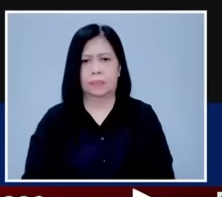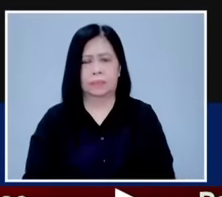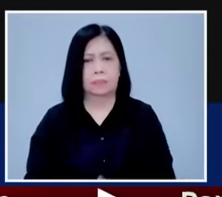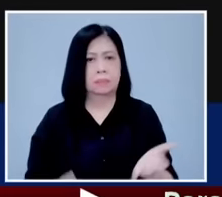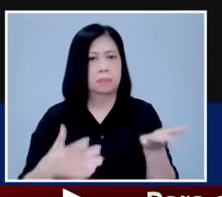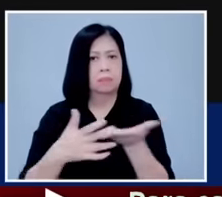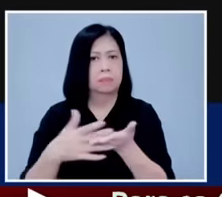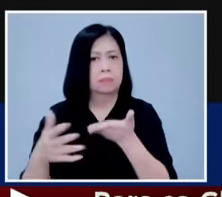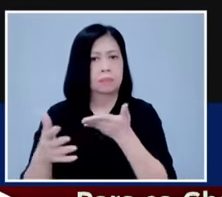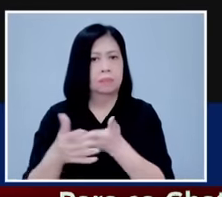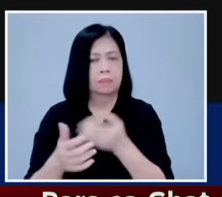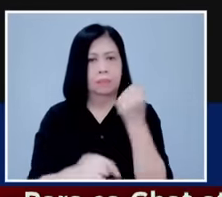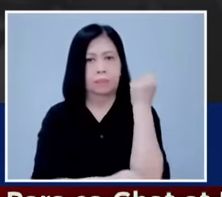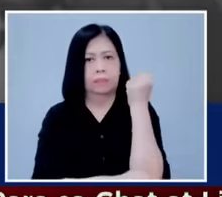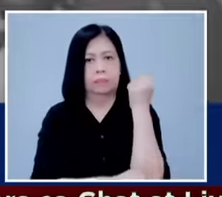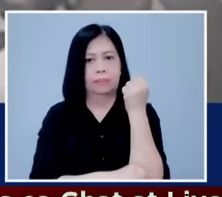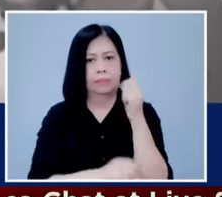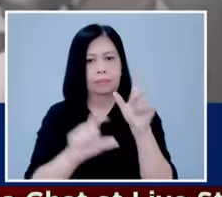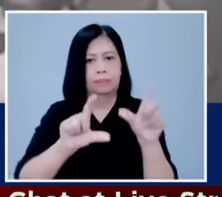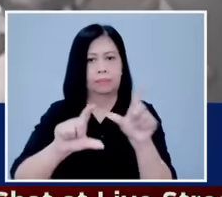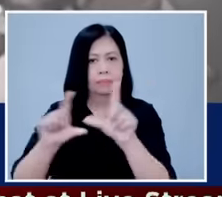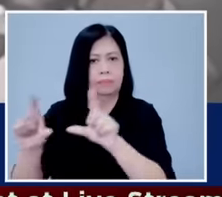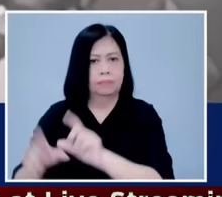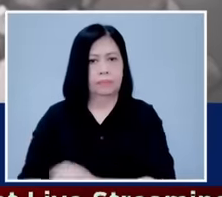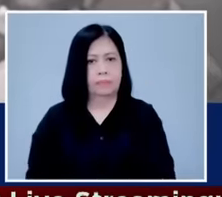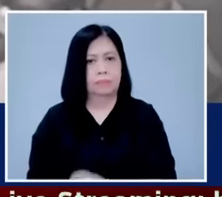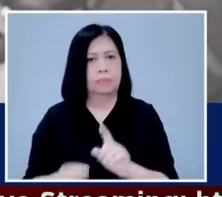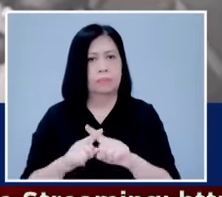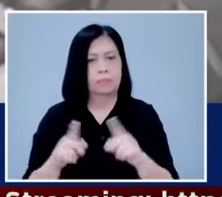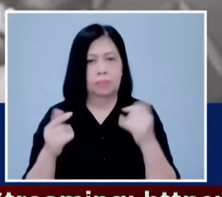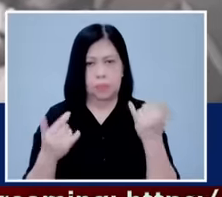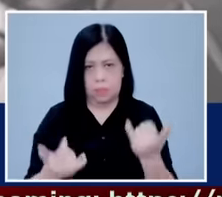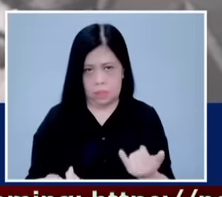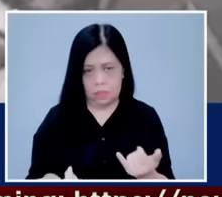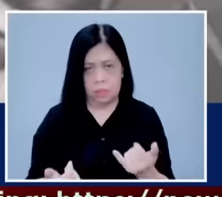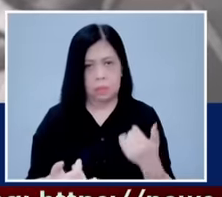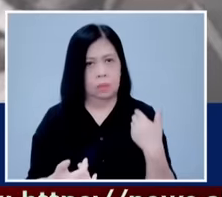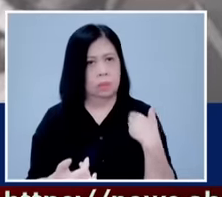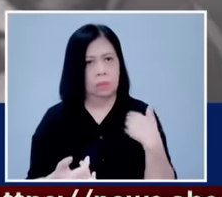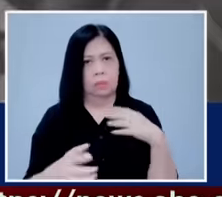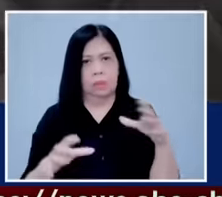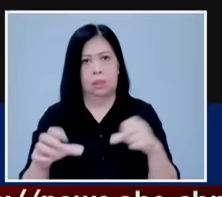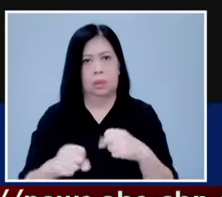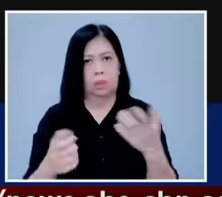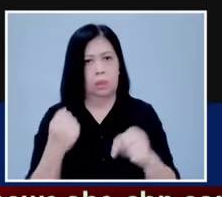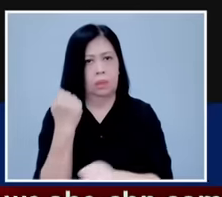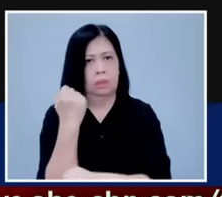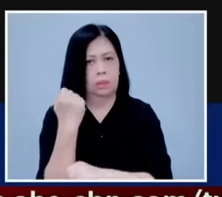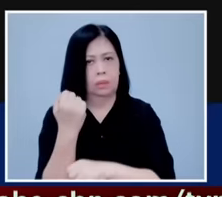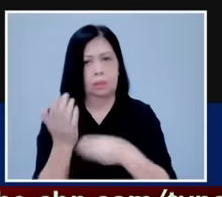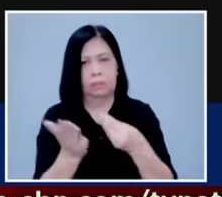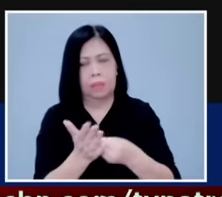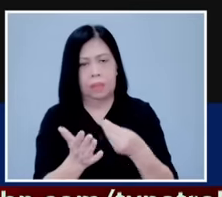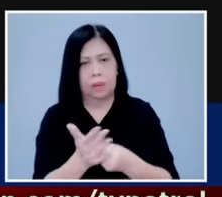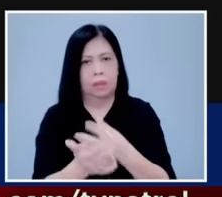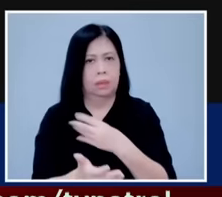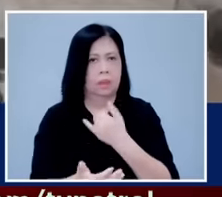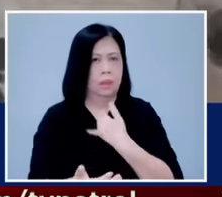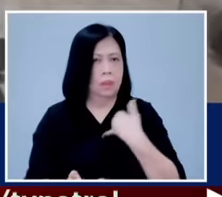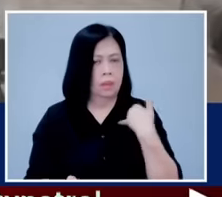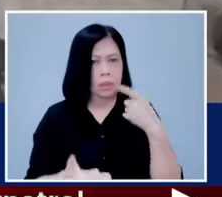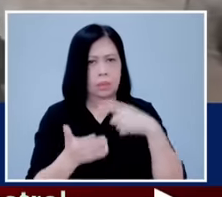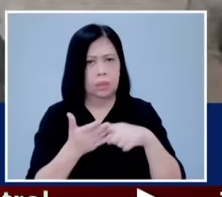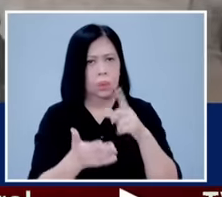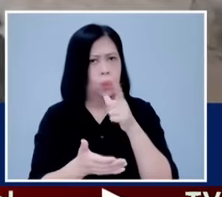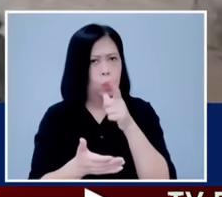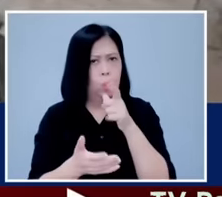na ng reklamong robbery ang mga suspect, pero sa ngayon, hindi pa nababawi ang mga ninakaw na pera at alahas. Inaalam din kung sino